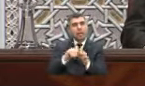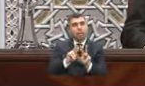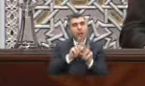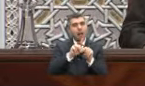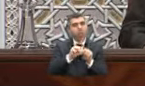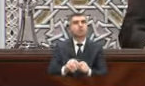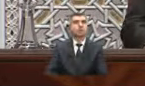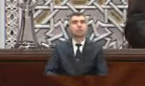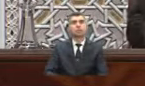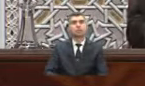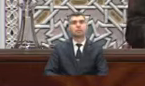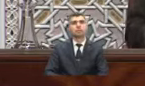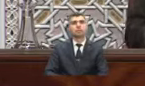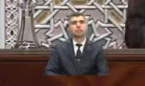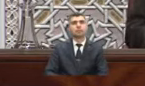السؤال.